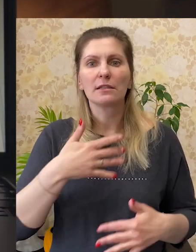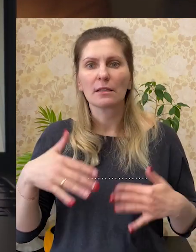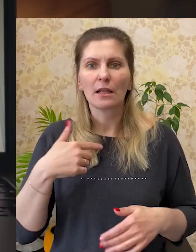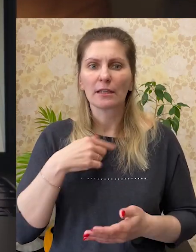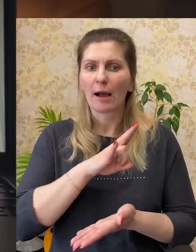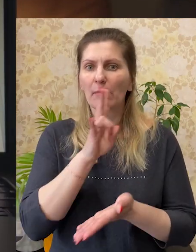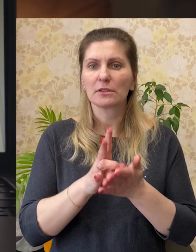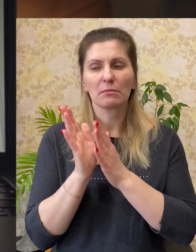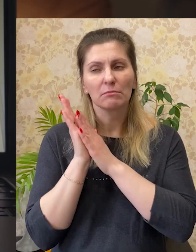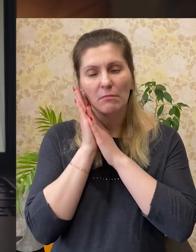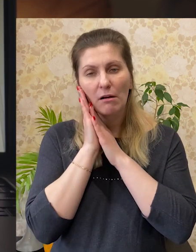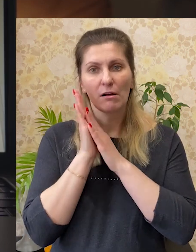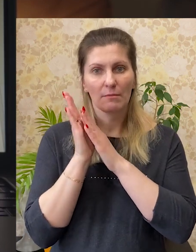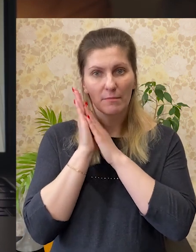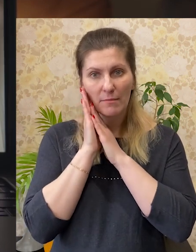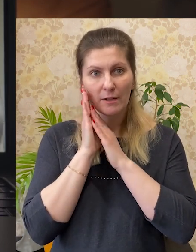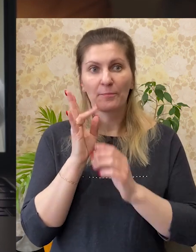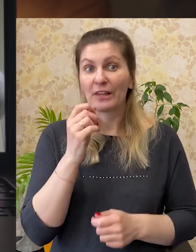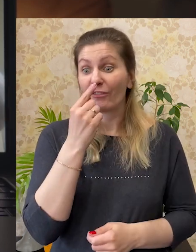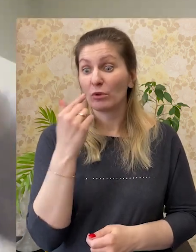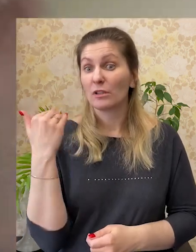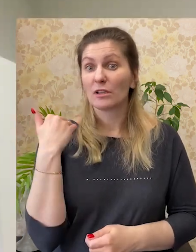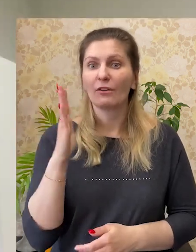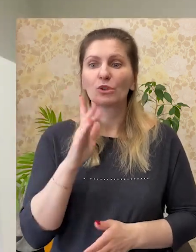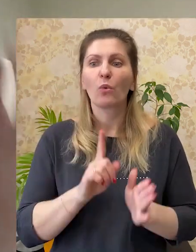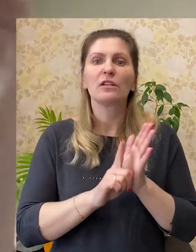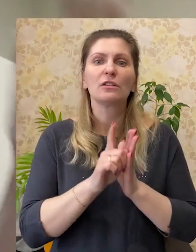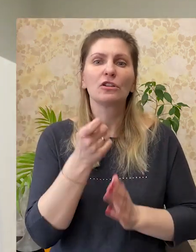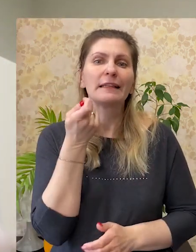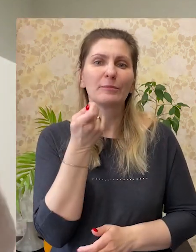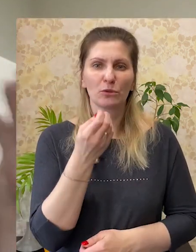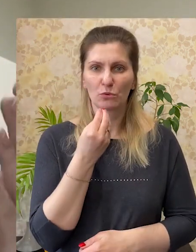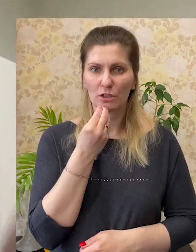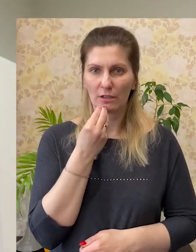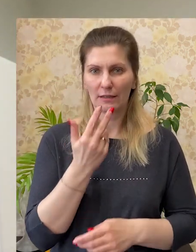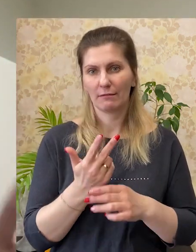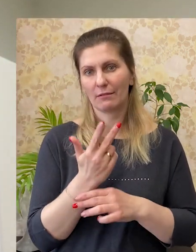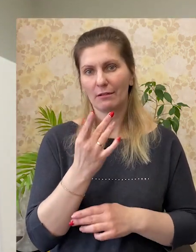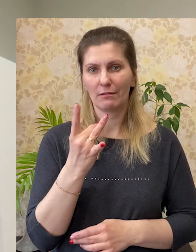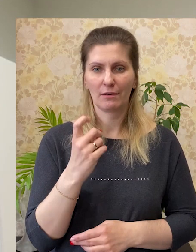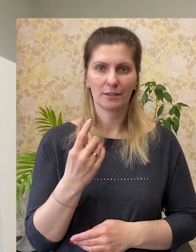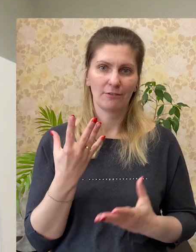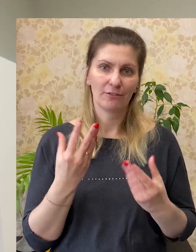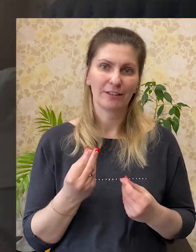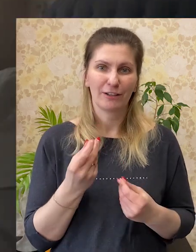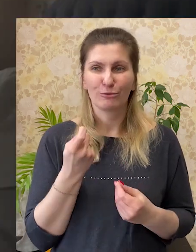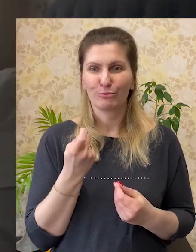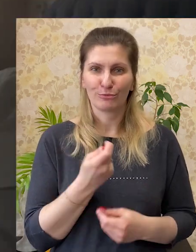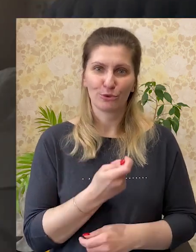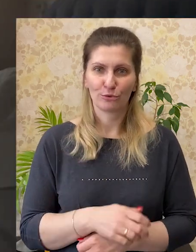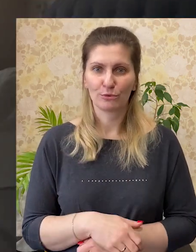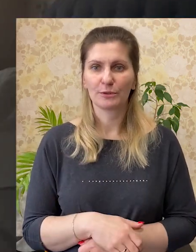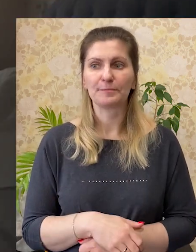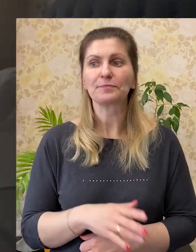слабость, я постоянно сплю. И только буквально недавно я начала хоть как-то там есть 3 раза в день хоть что-то. Все